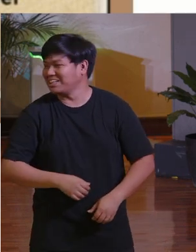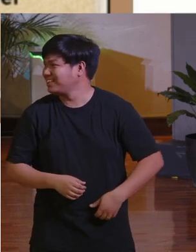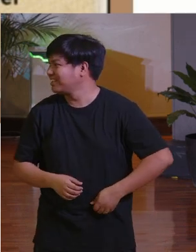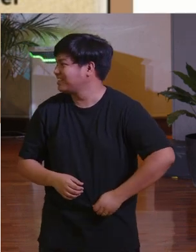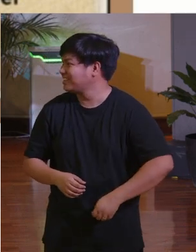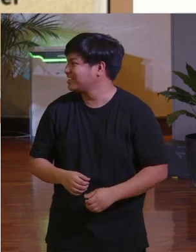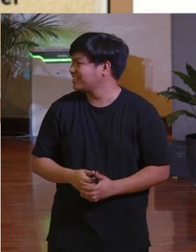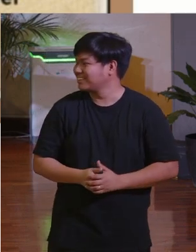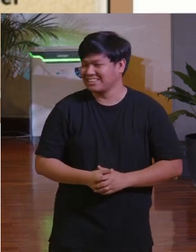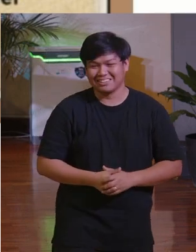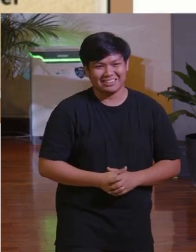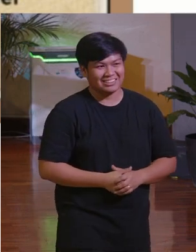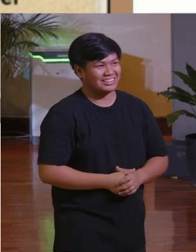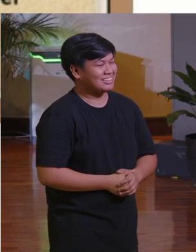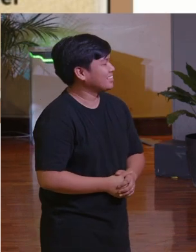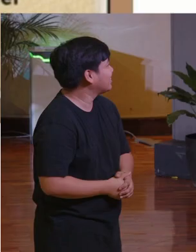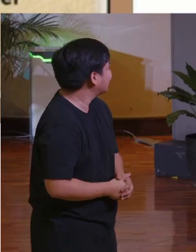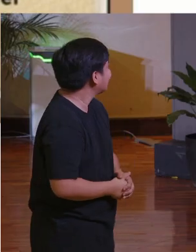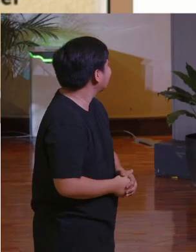ngayon,